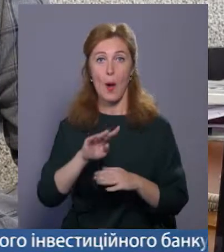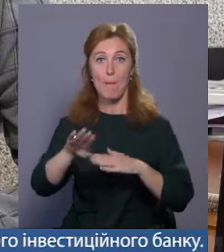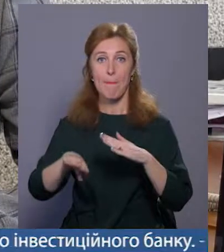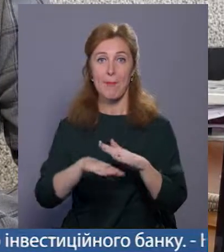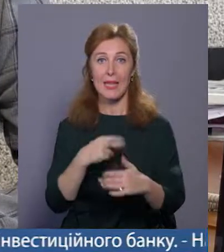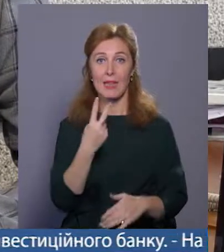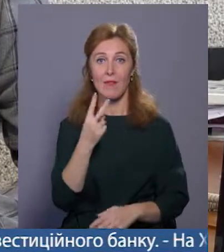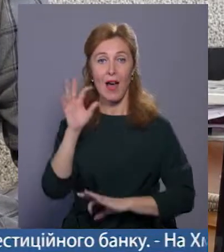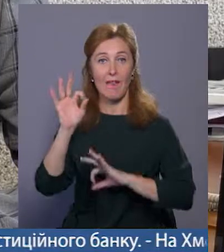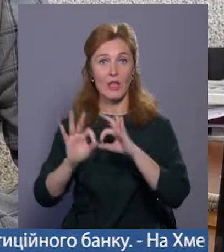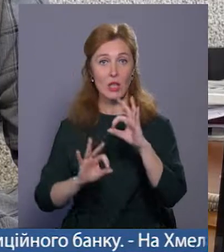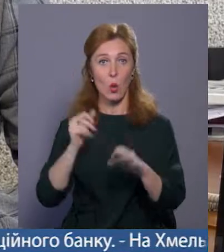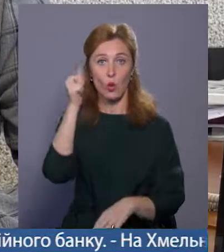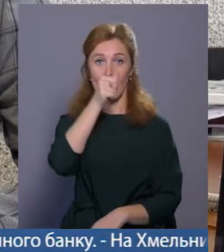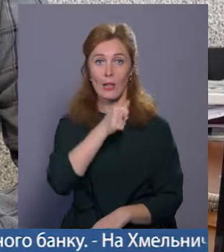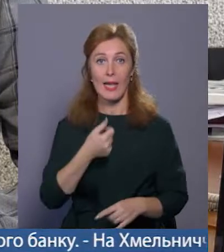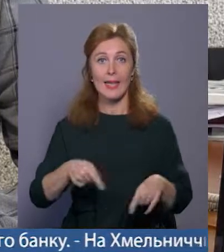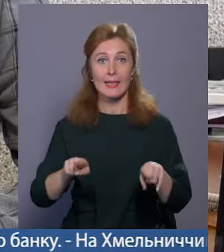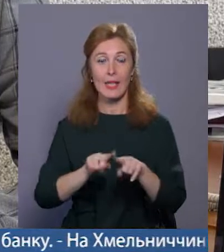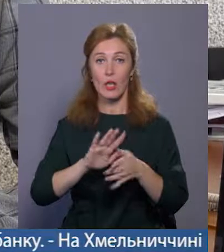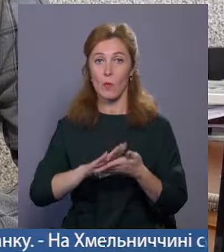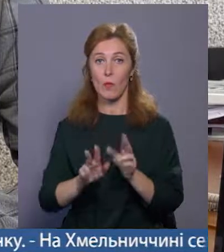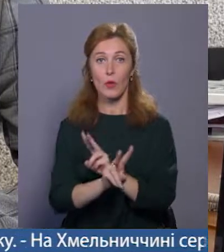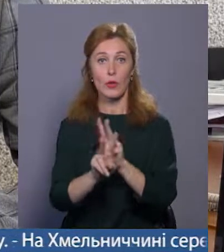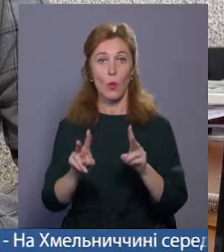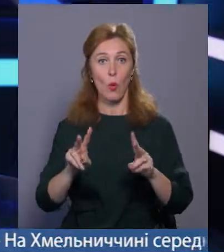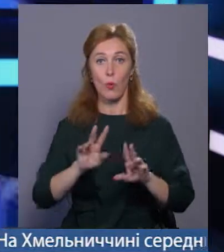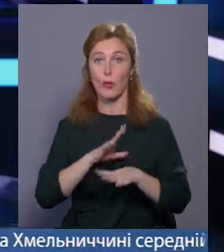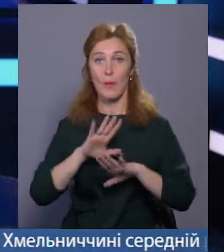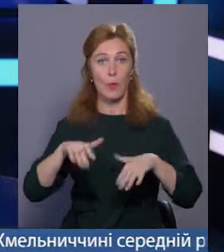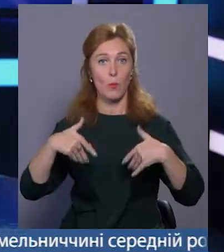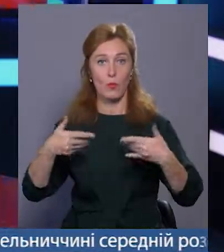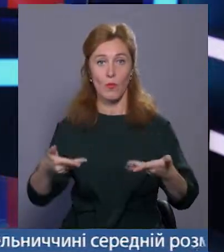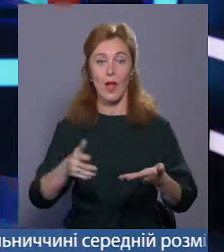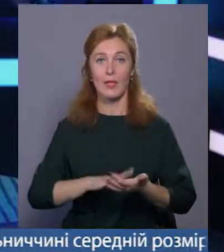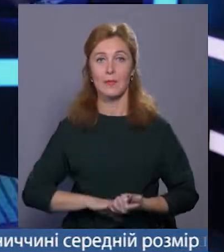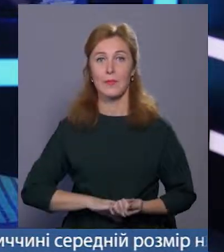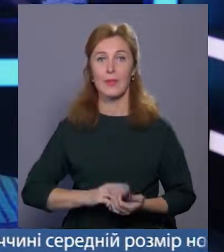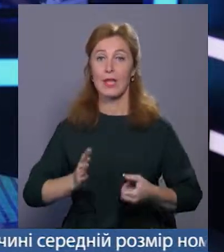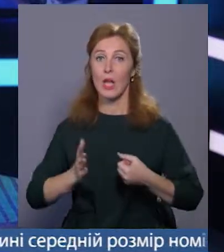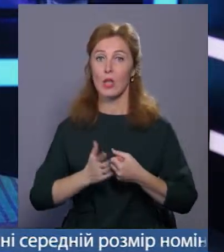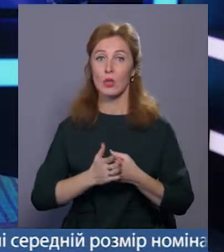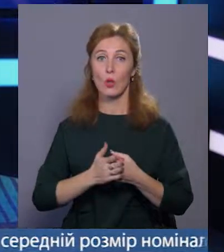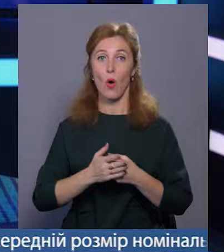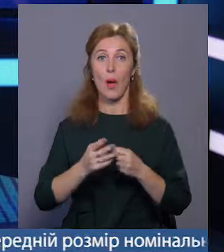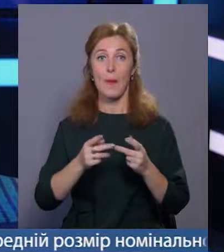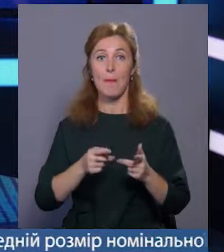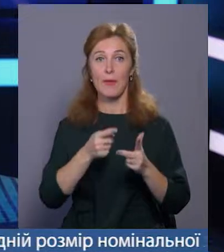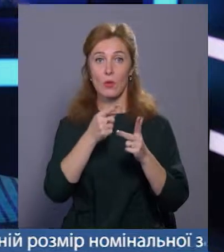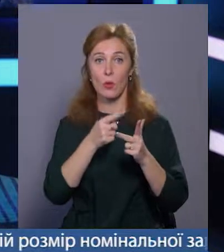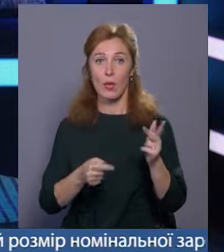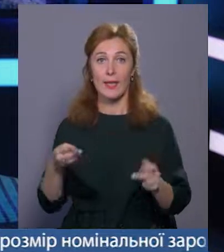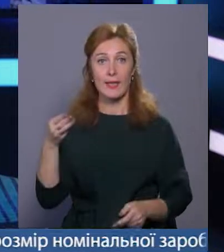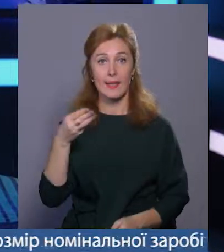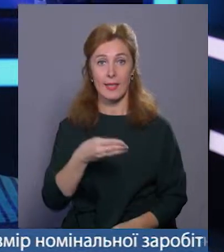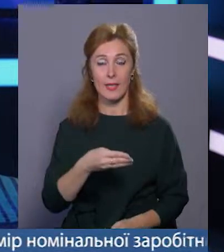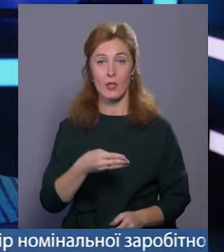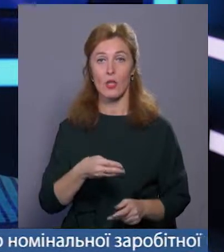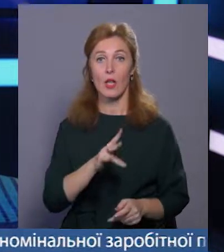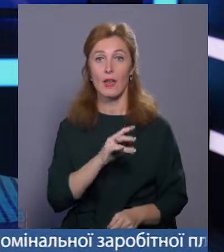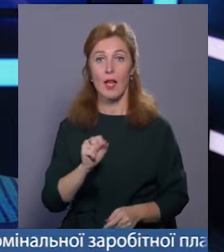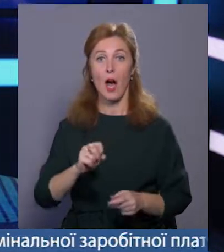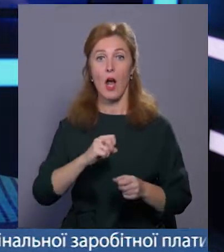Тобто таких умов в Україні ще ніколи нікому не пропонували. До 1500 тестувань на COVID-19